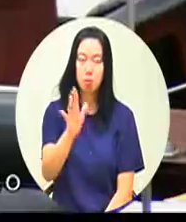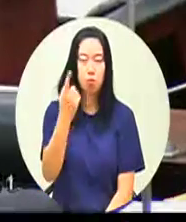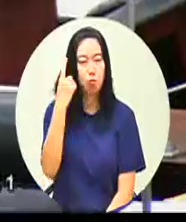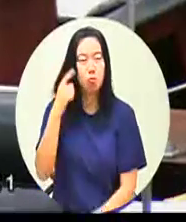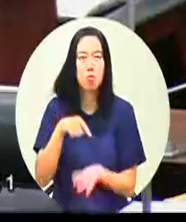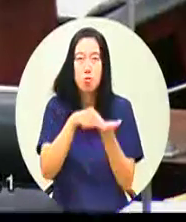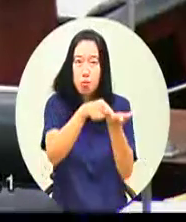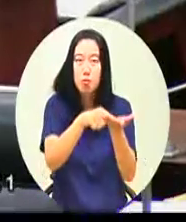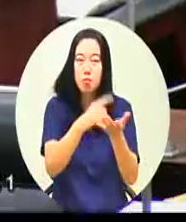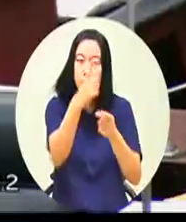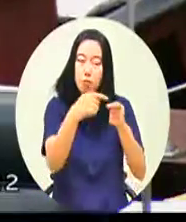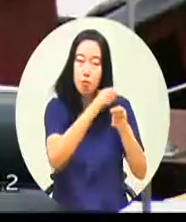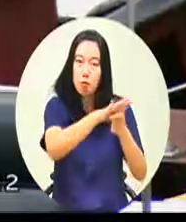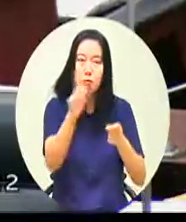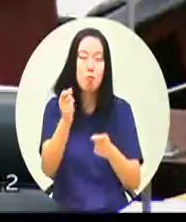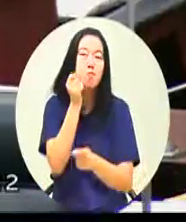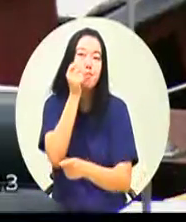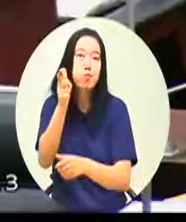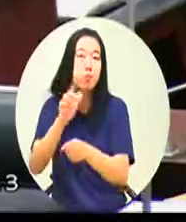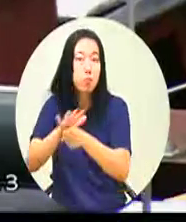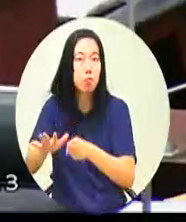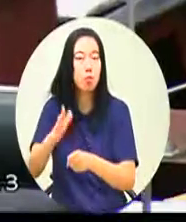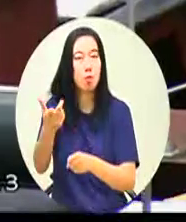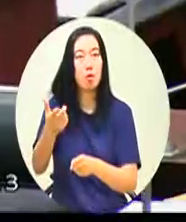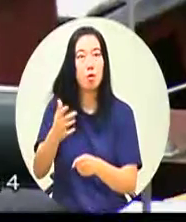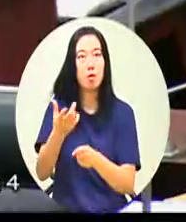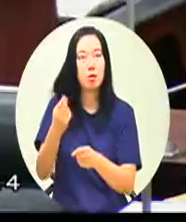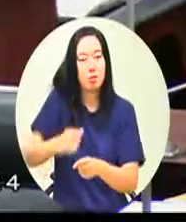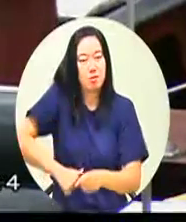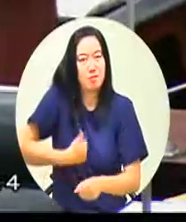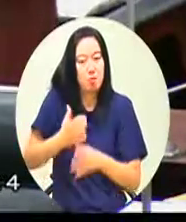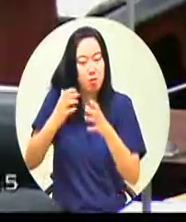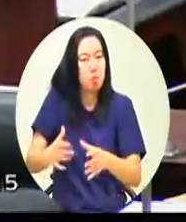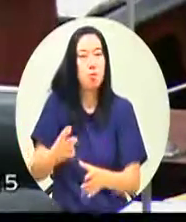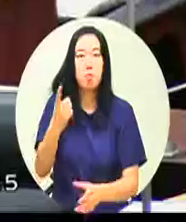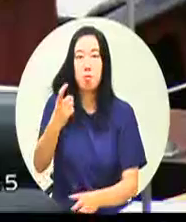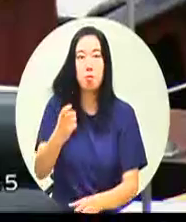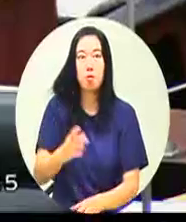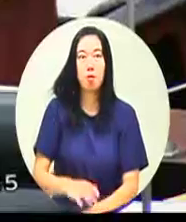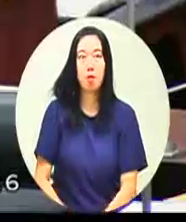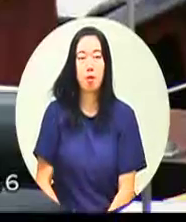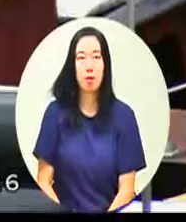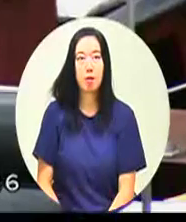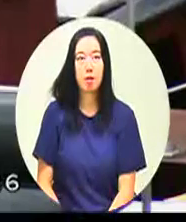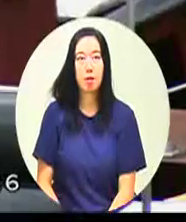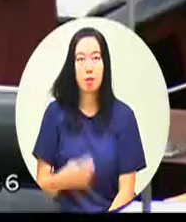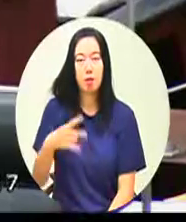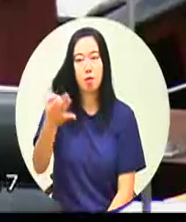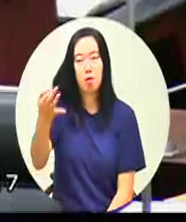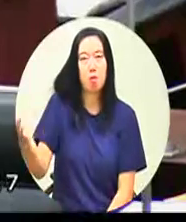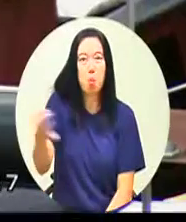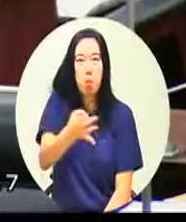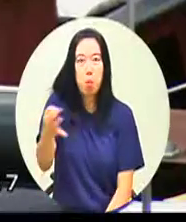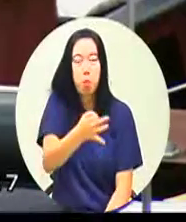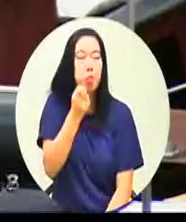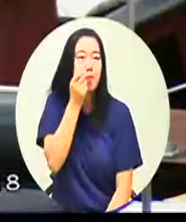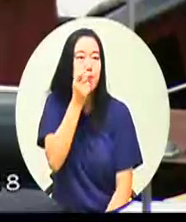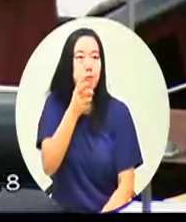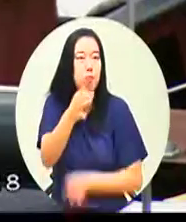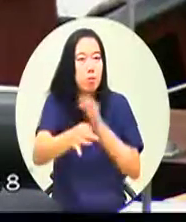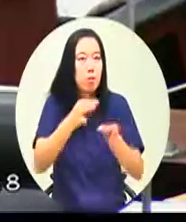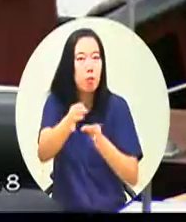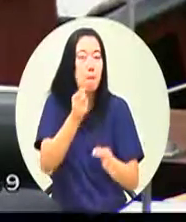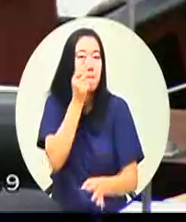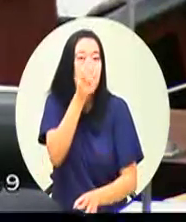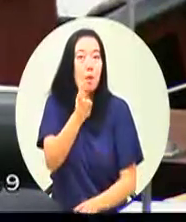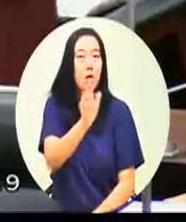档啊啦，为申请半档啊啦，拢无法度通去设啦。啊，为钱也交半档啊。哦，我嘛甲因